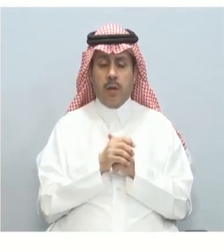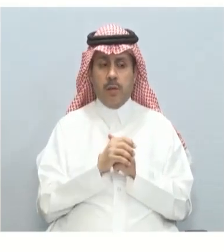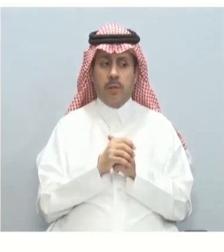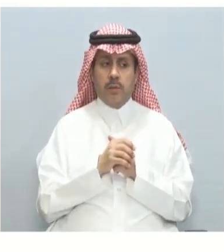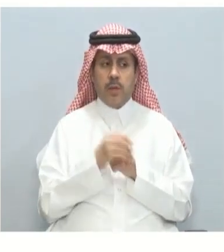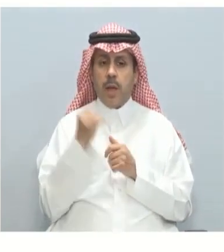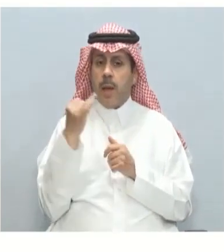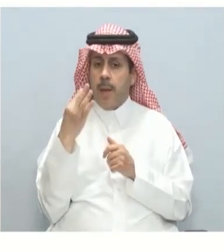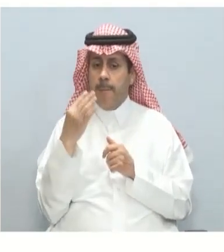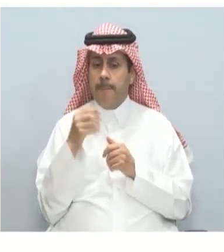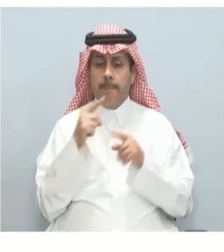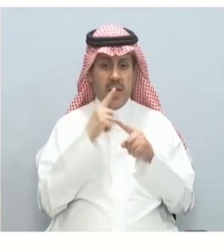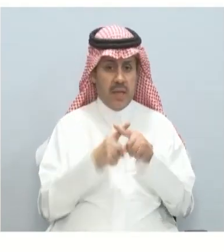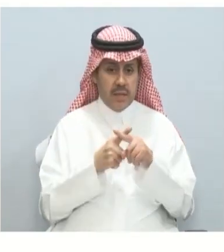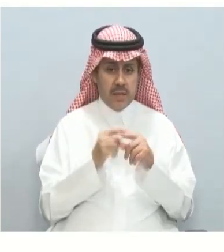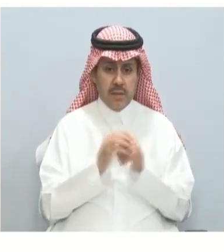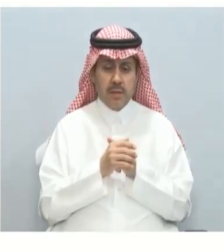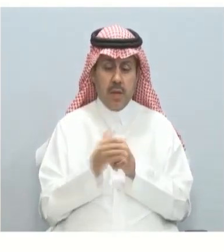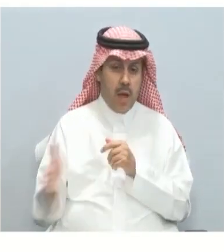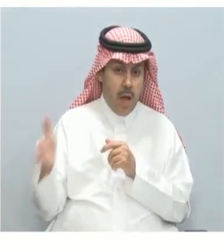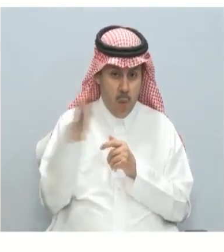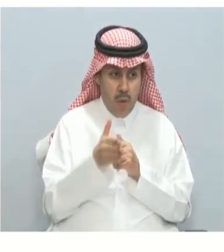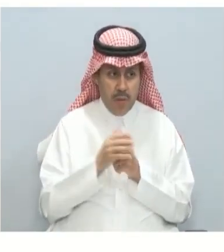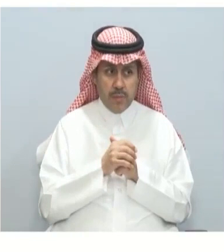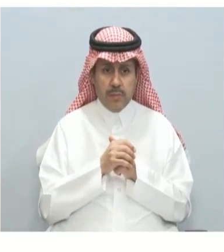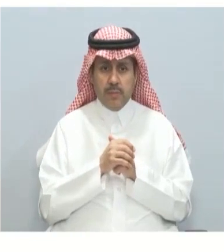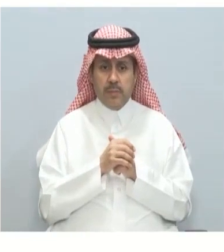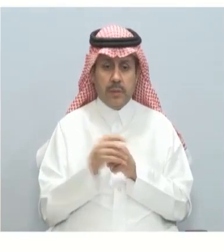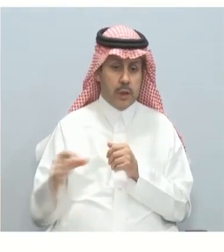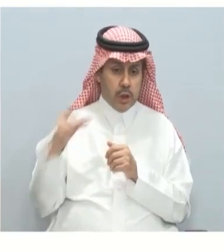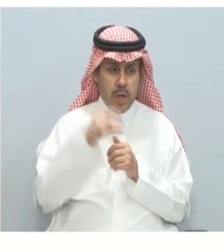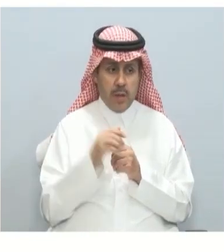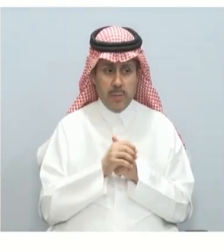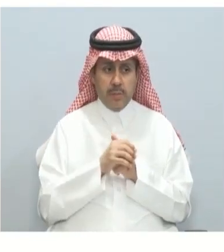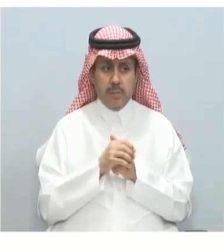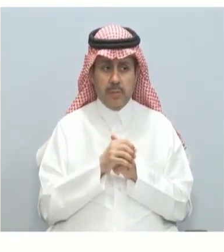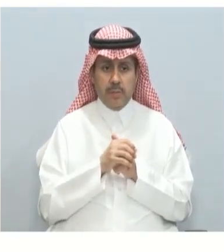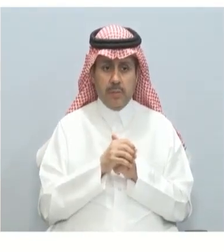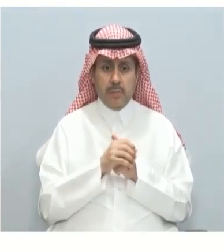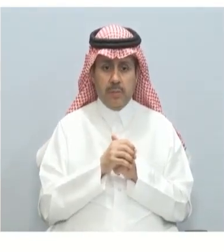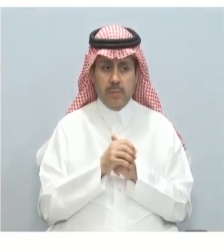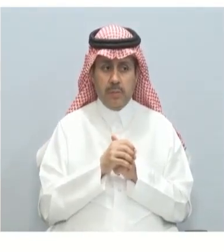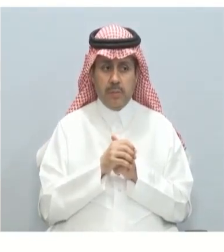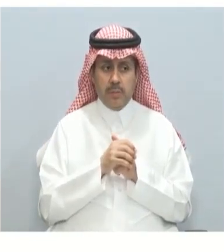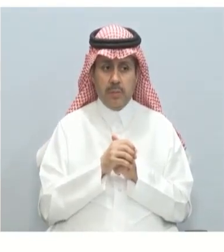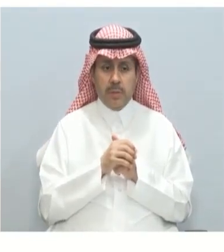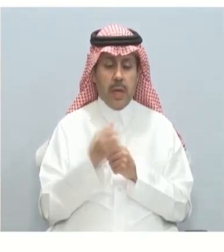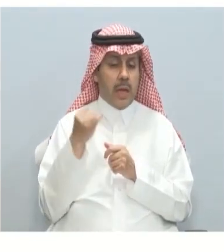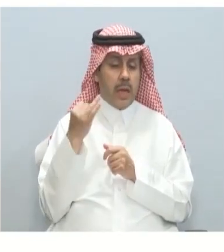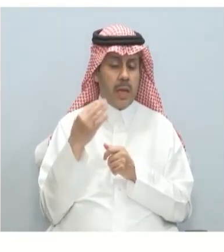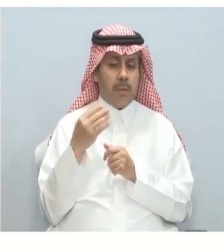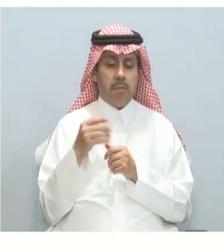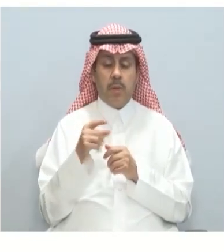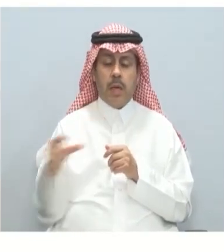ما قيم اكس اللي اذا عوضت فيها في الداله ما يعطيني قيمه لا